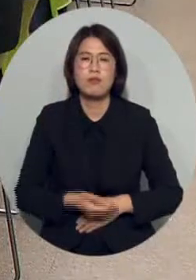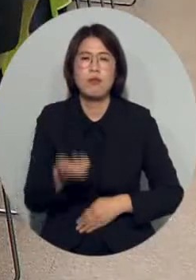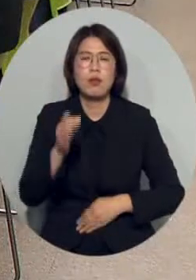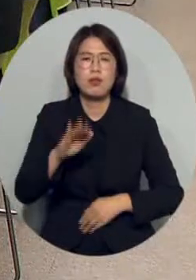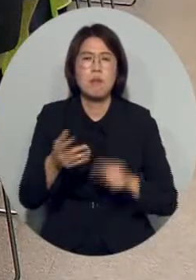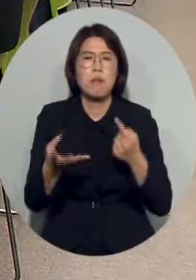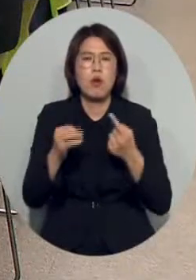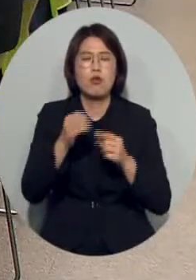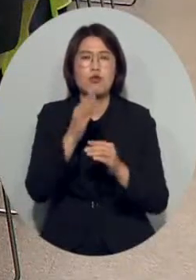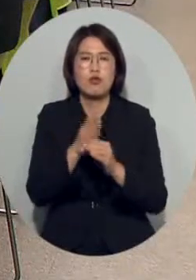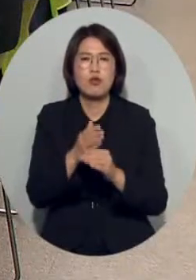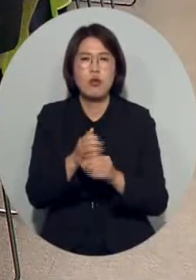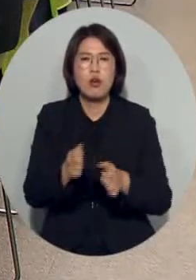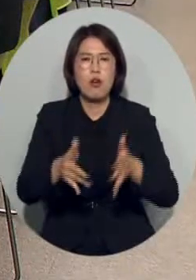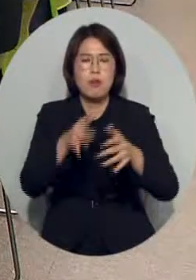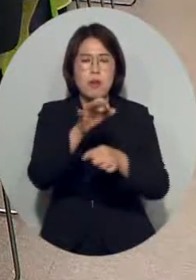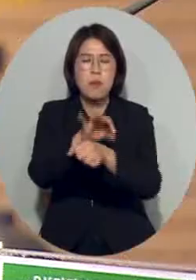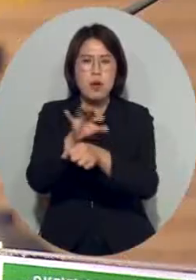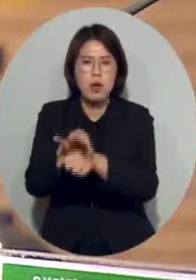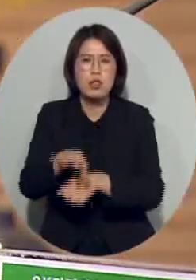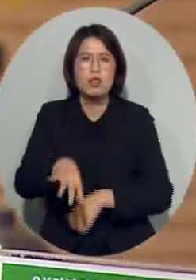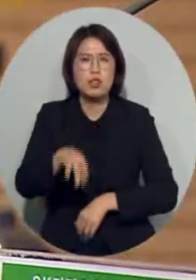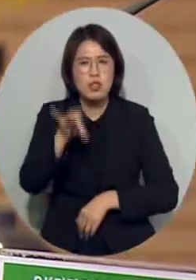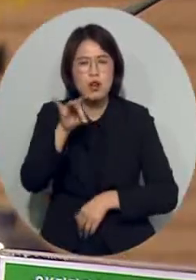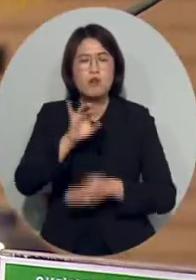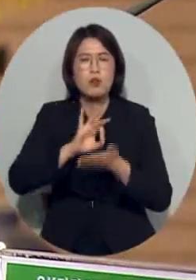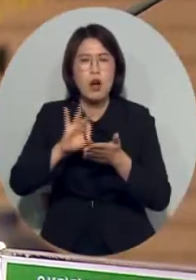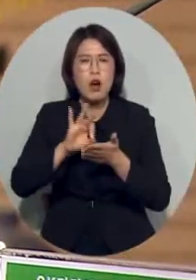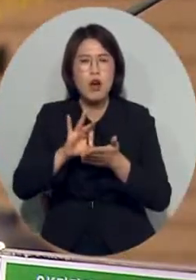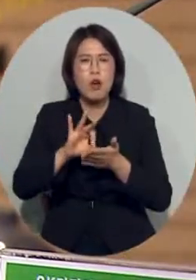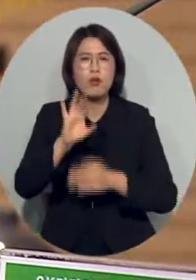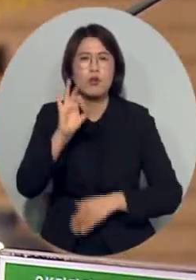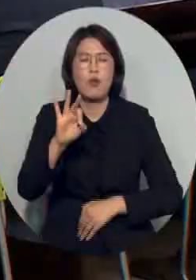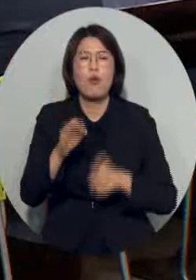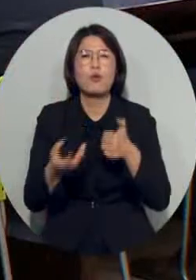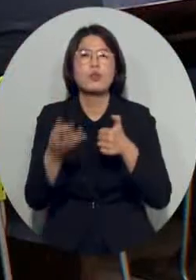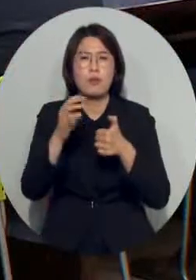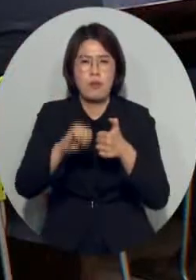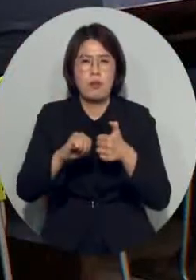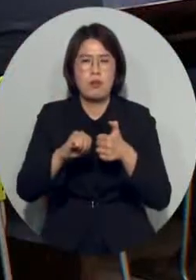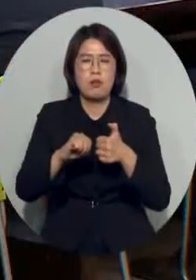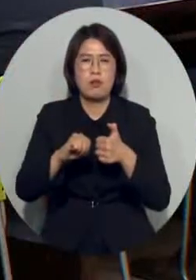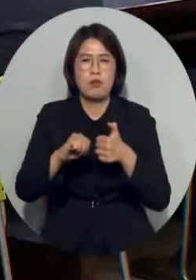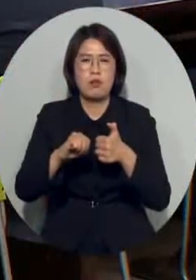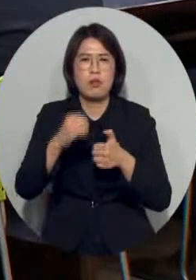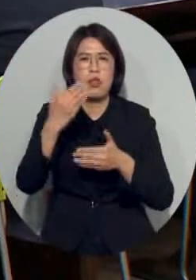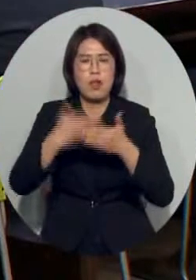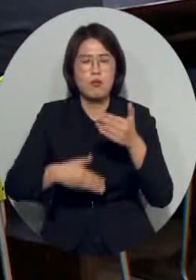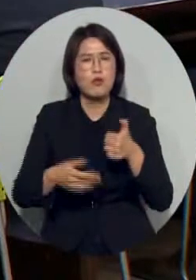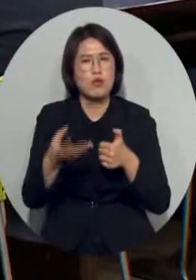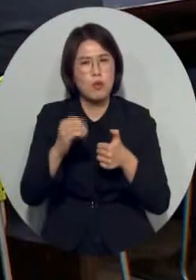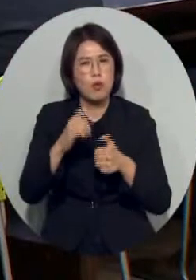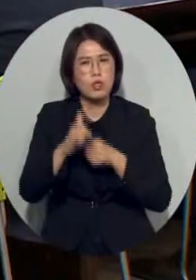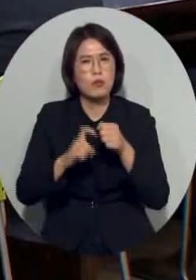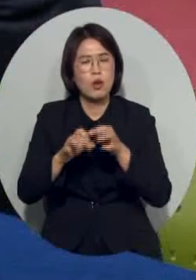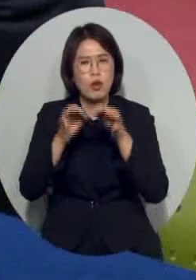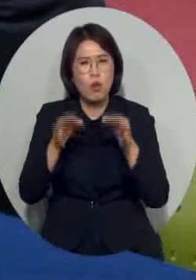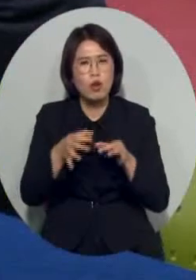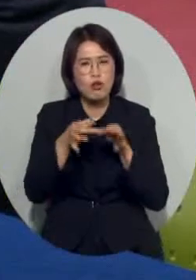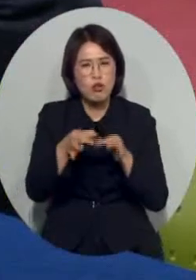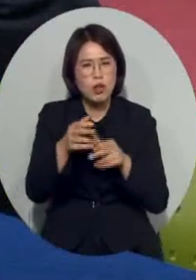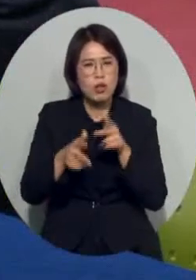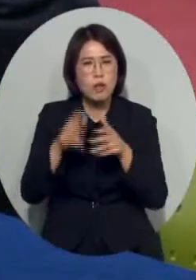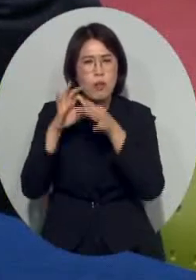하지만 100억 원중 건물 매입 등 초기 운영에 들어가는 비용만 50억 원이어서 나머지 50억 원으로 10년간 투자와